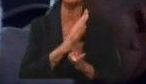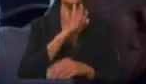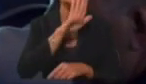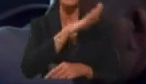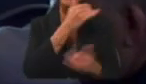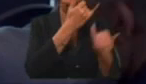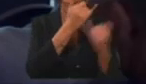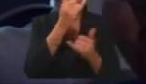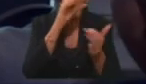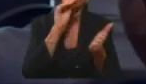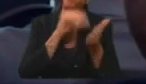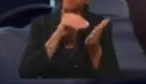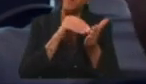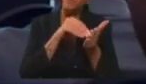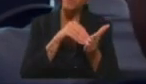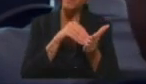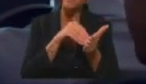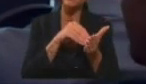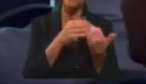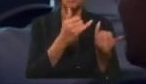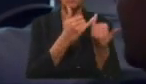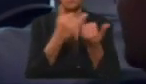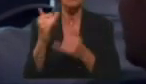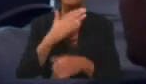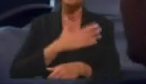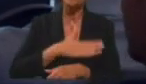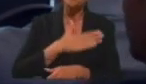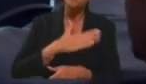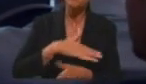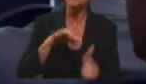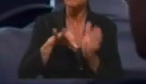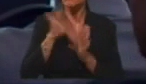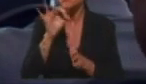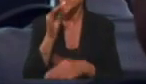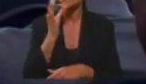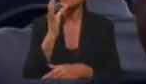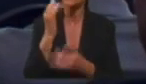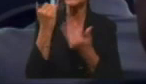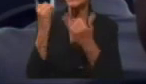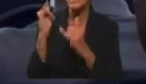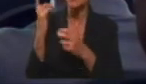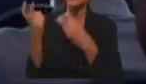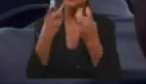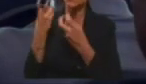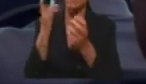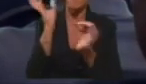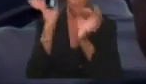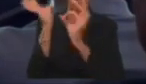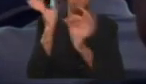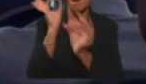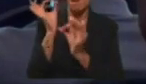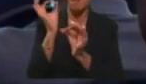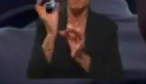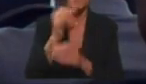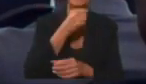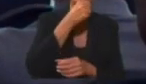mają różne potrzeby, różne preferencje, tak, no, młodzież trochę inaczej chce wyszukiwać informacje o transporcie zbiorowym niż